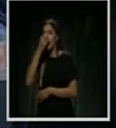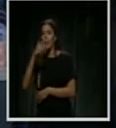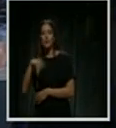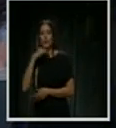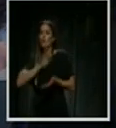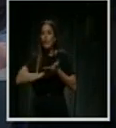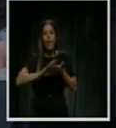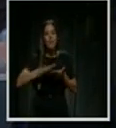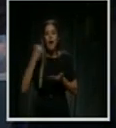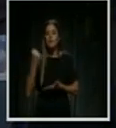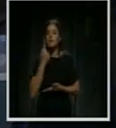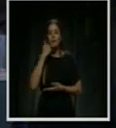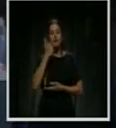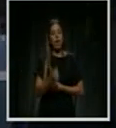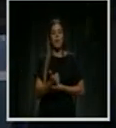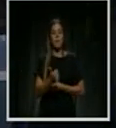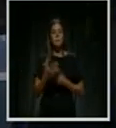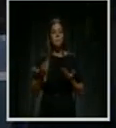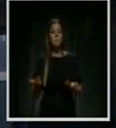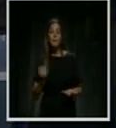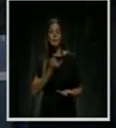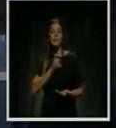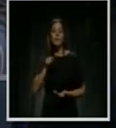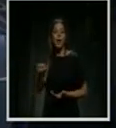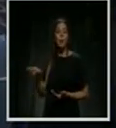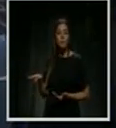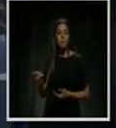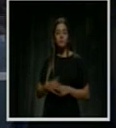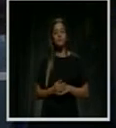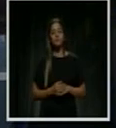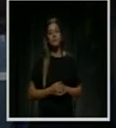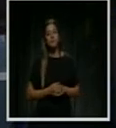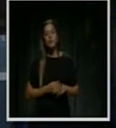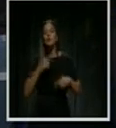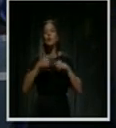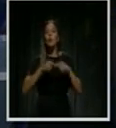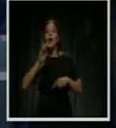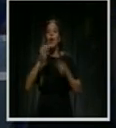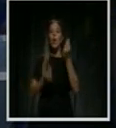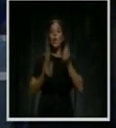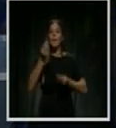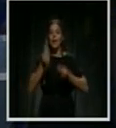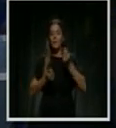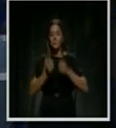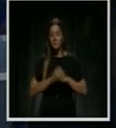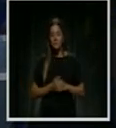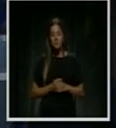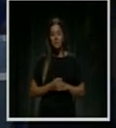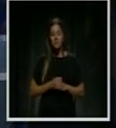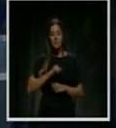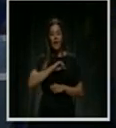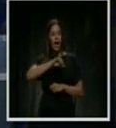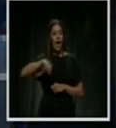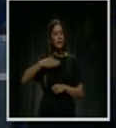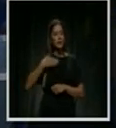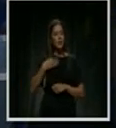ma jkunux tajbin għall-konsum għall-lawm tal-bniedem. Dwar l-ekonomija, l-ekonomija aħna irridu nvarjaw